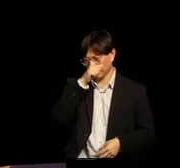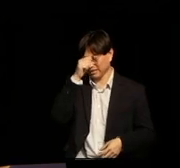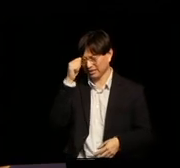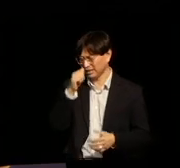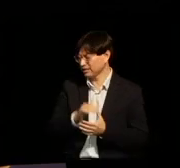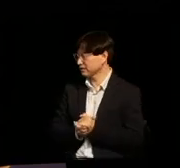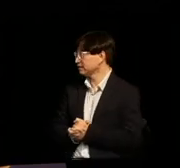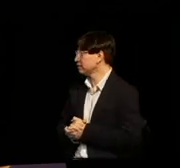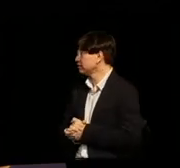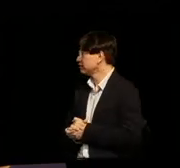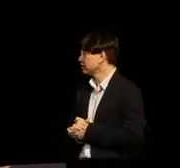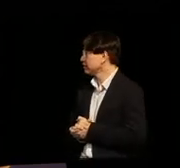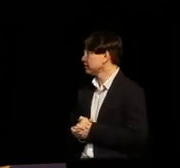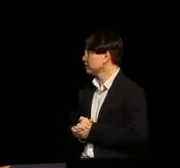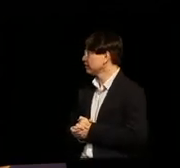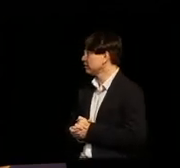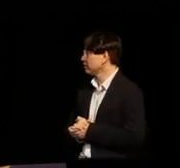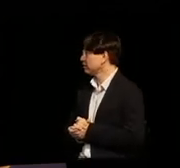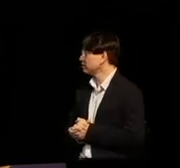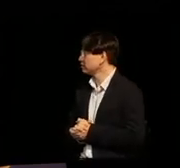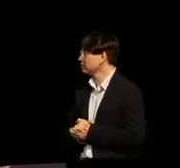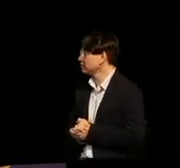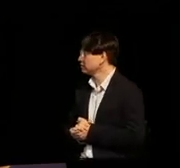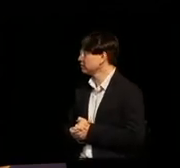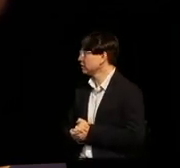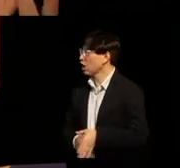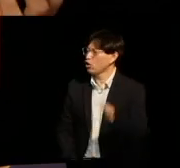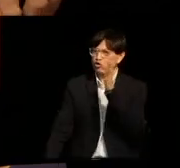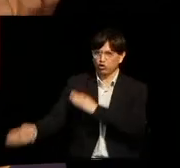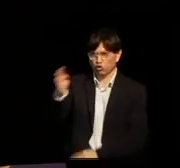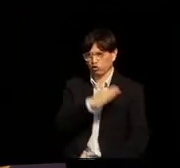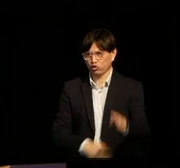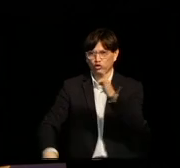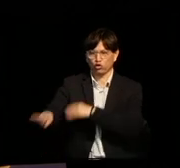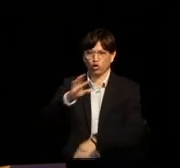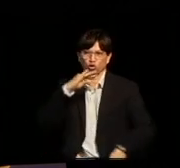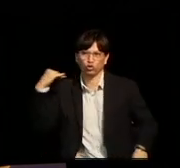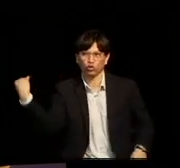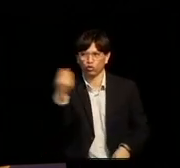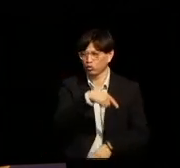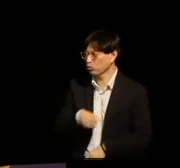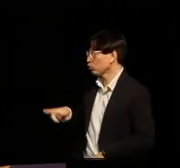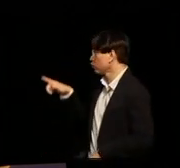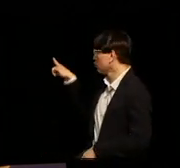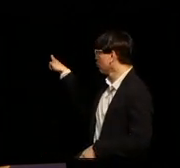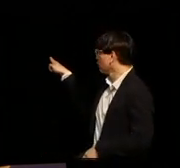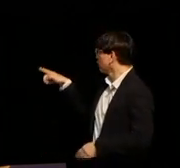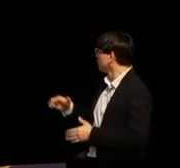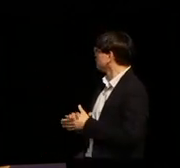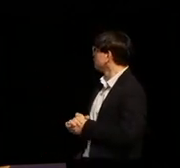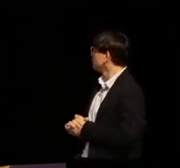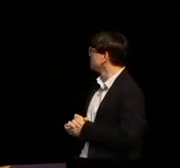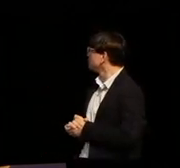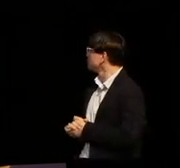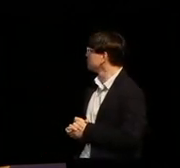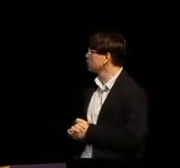è solo per dire le note che qui abbiamo sulla disabilità presuppongono tutto quello sennò appunto senò si ricomincia da